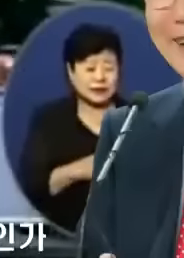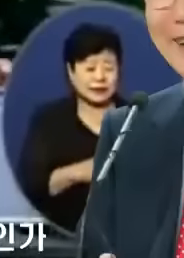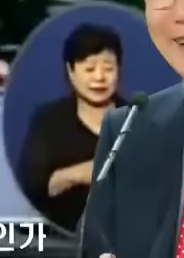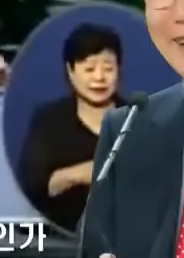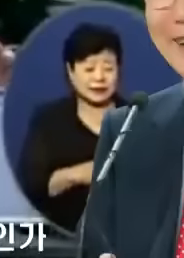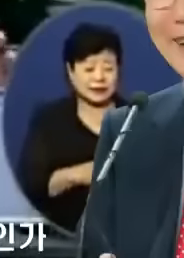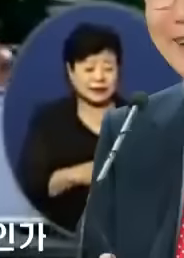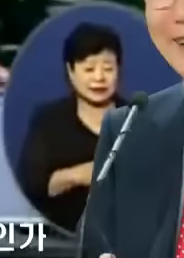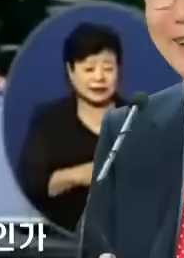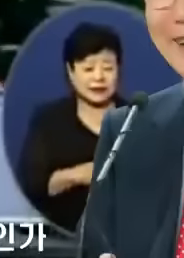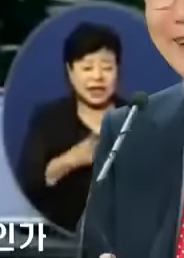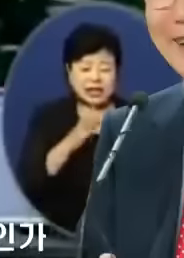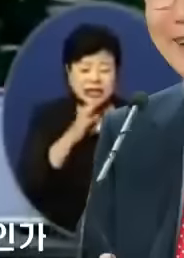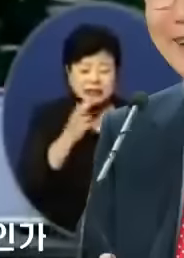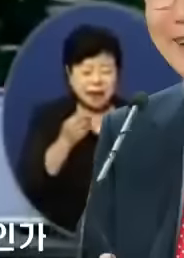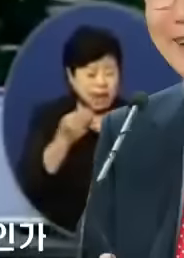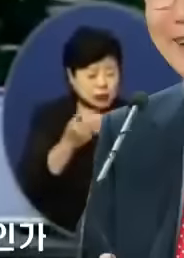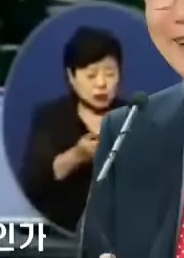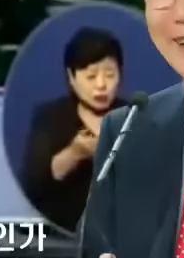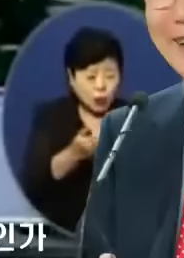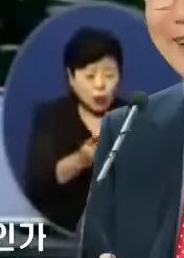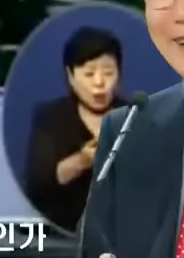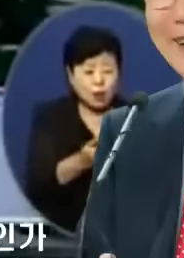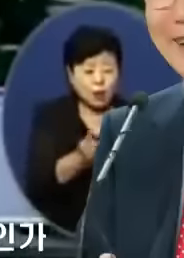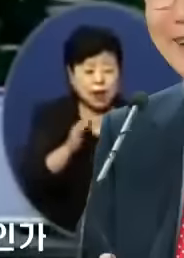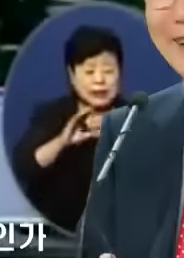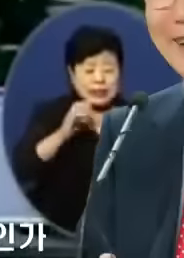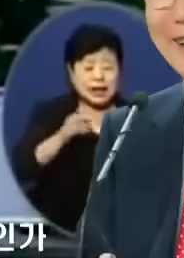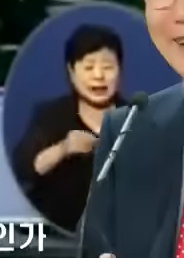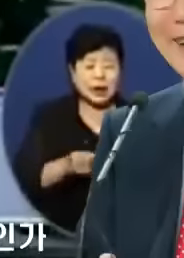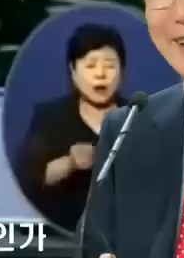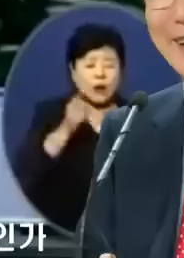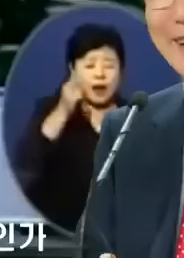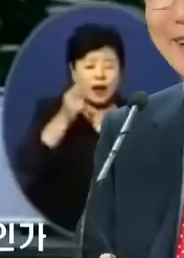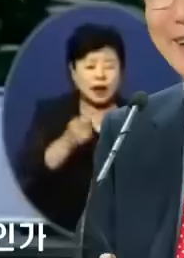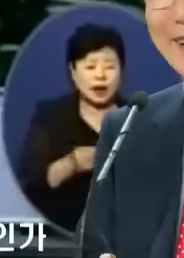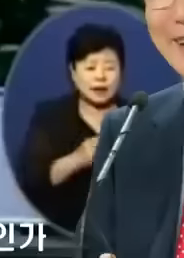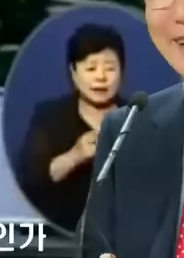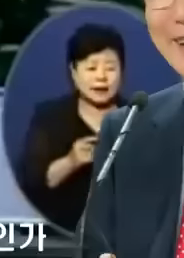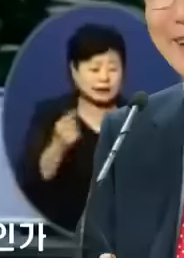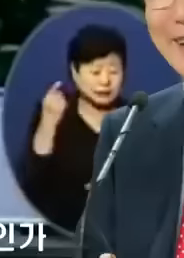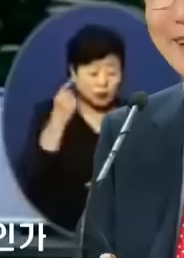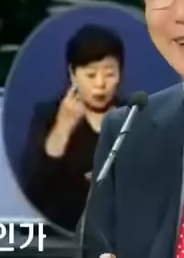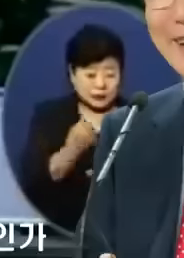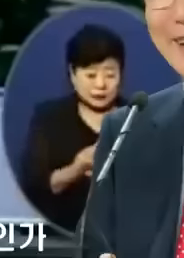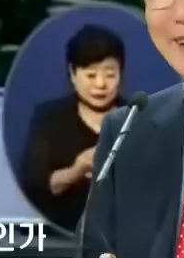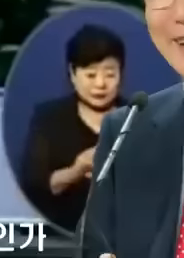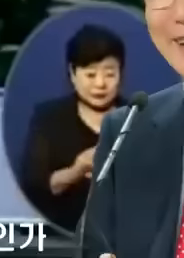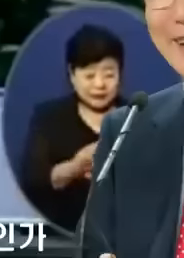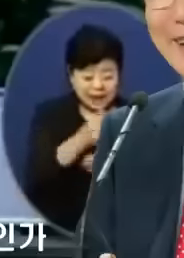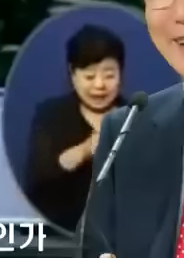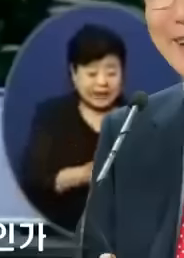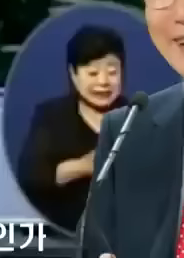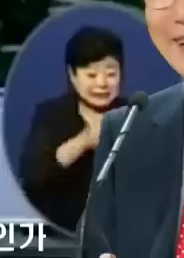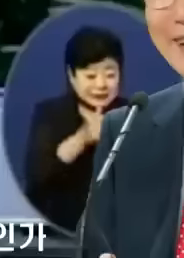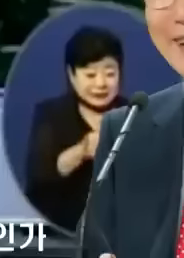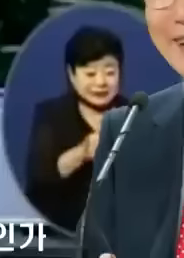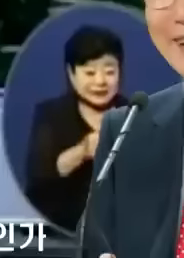굉장한 계시를 많이 주어서 천국까지 올라가서 계시를 듣고 내려온 분이고